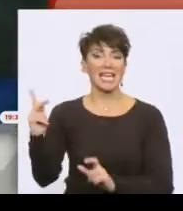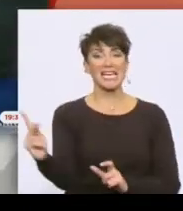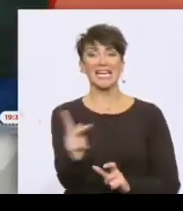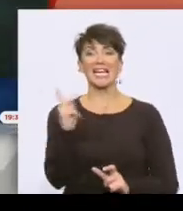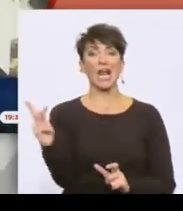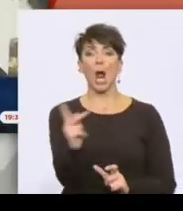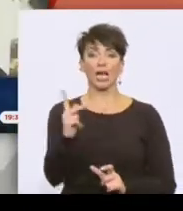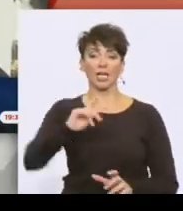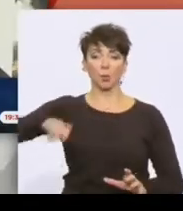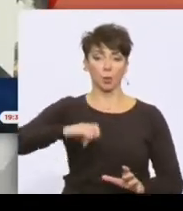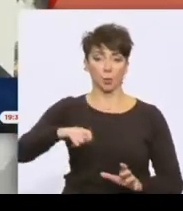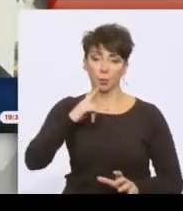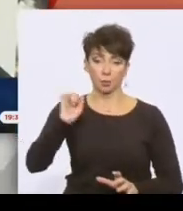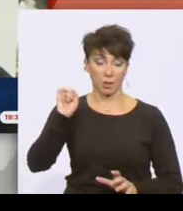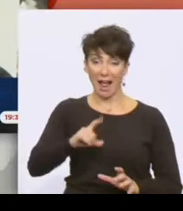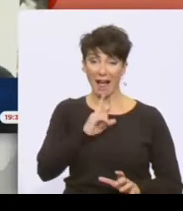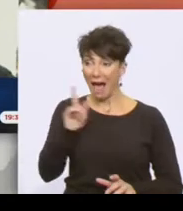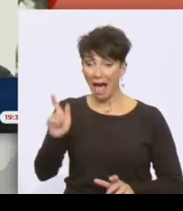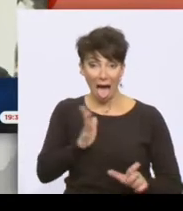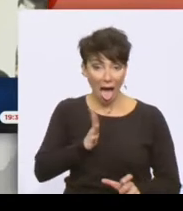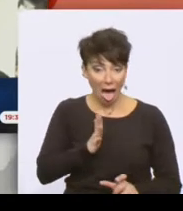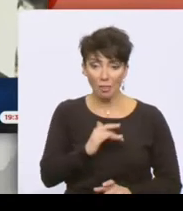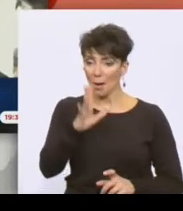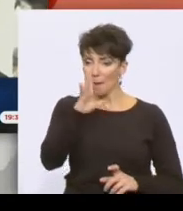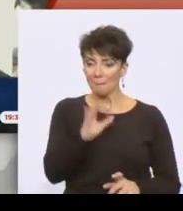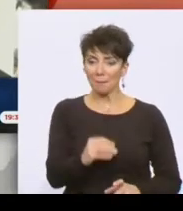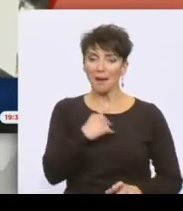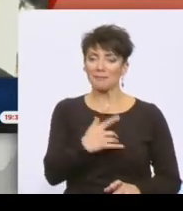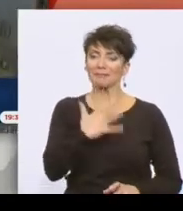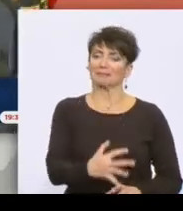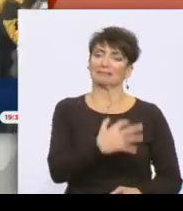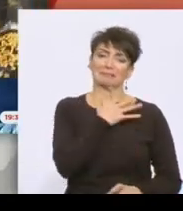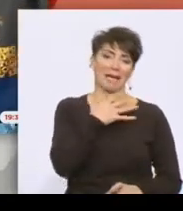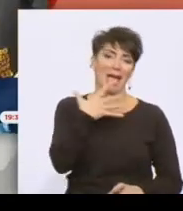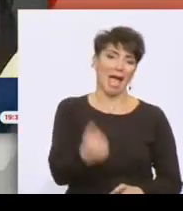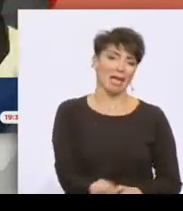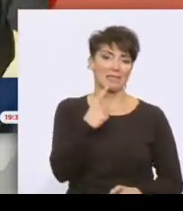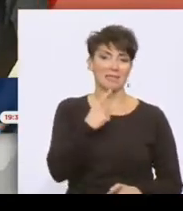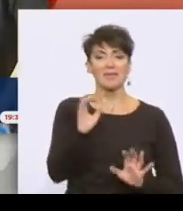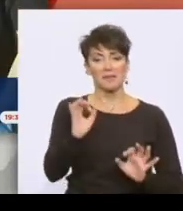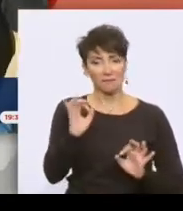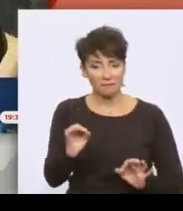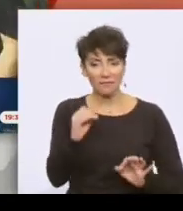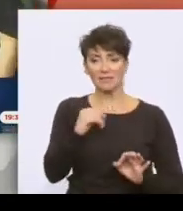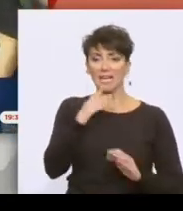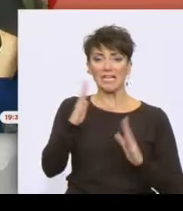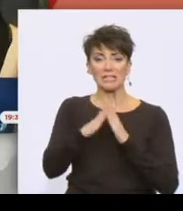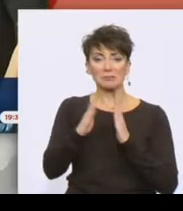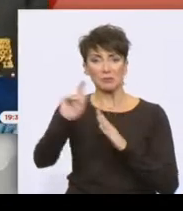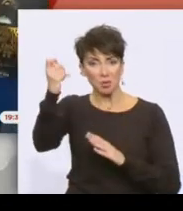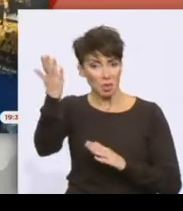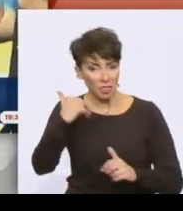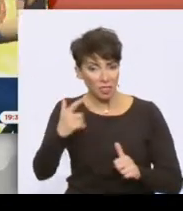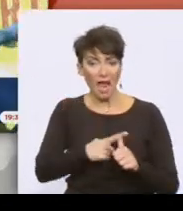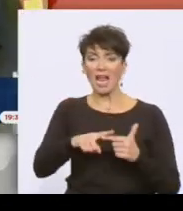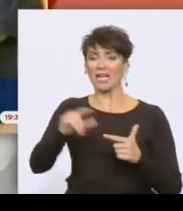Άλλος Άνθρωπος. Όλος ο κόσμος αυτός που είναι άνθρωποι που έχουν μεγάλη ανάγκη και άνθρωποι που μπορεί να μην έχουν στο σπίτι τους το ρεύμα, μπορεί